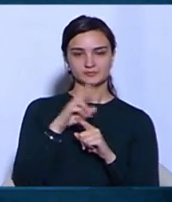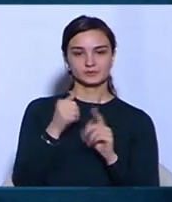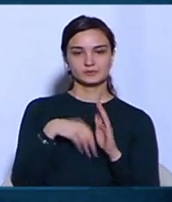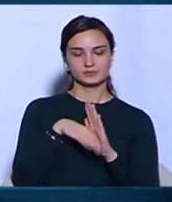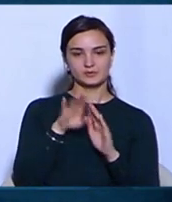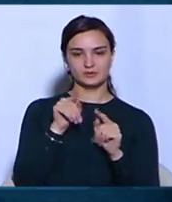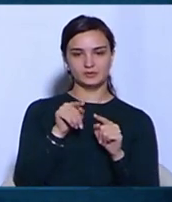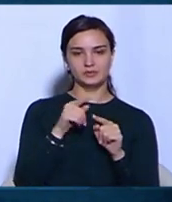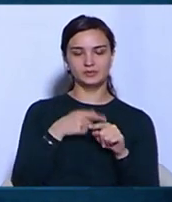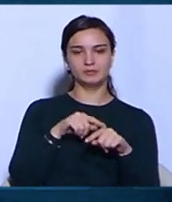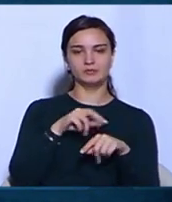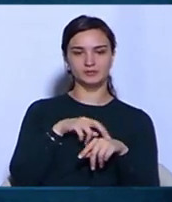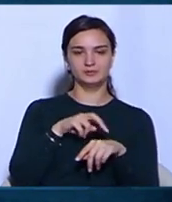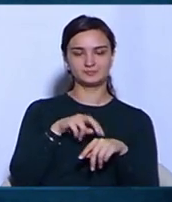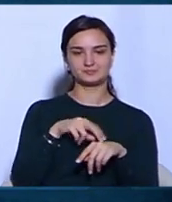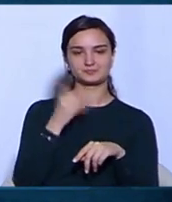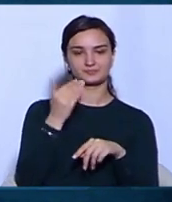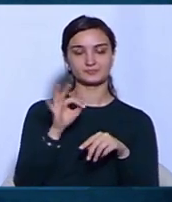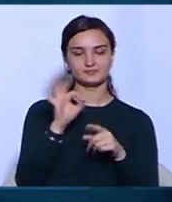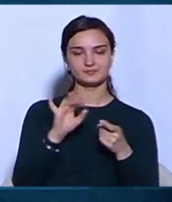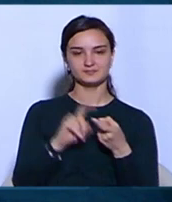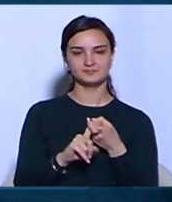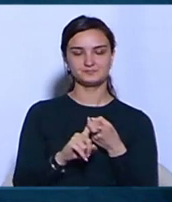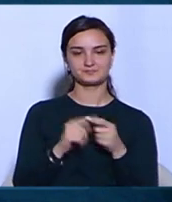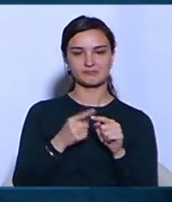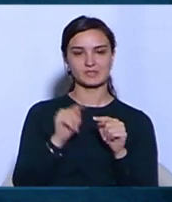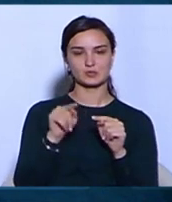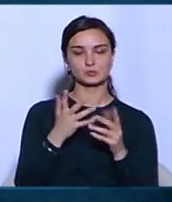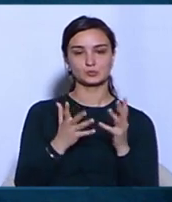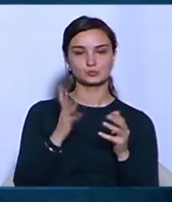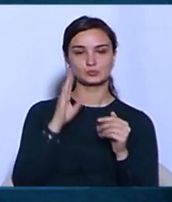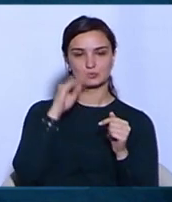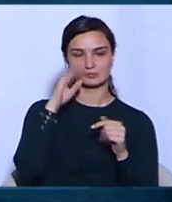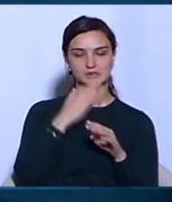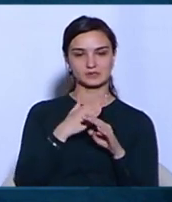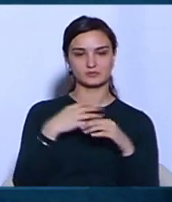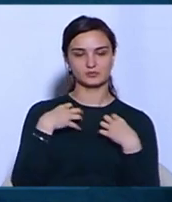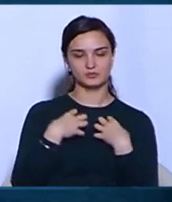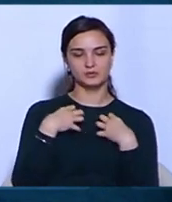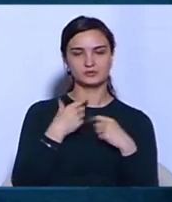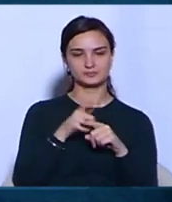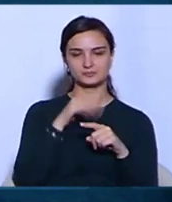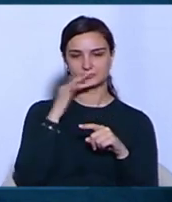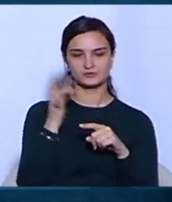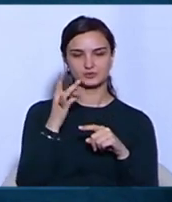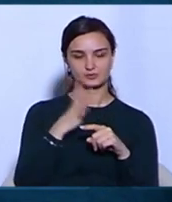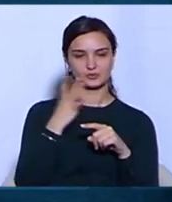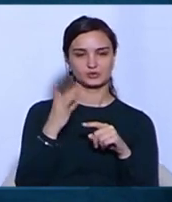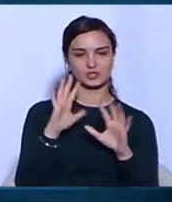უფრო სამედიცინო სფეროს ეხება. ეს არის ის, რომ თუ მშობელს აქვს წუხილი, ძალიან ბევრჯერ